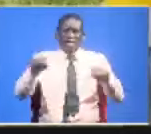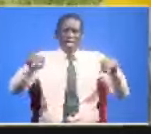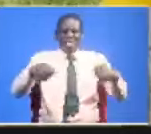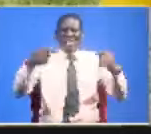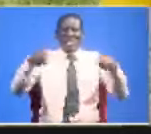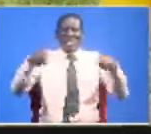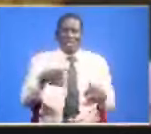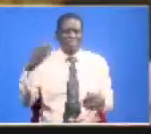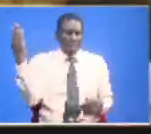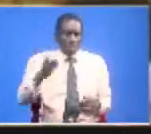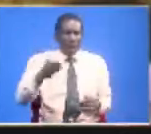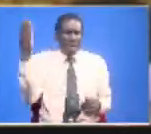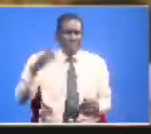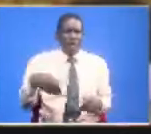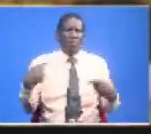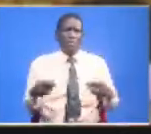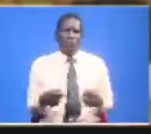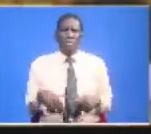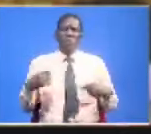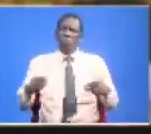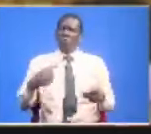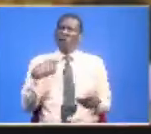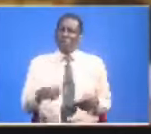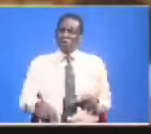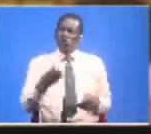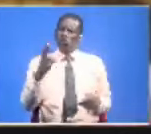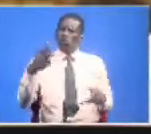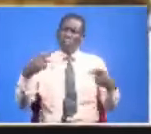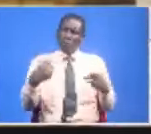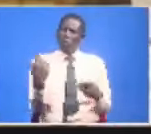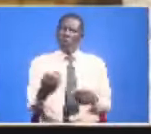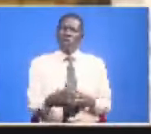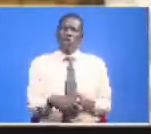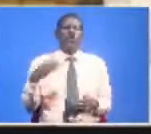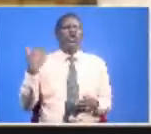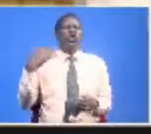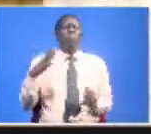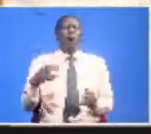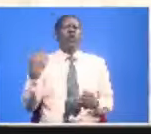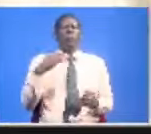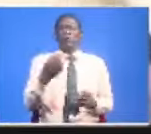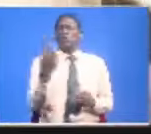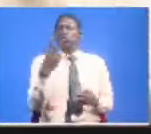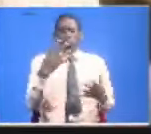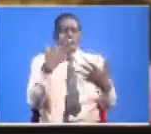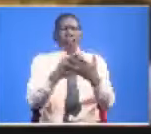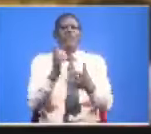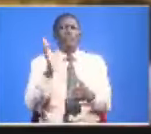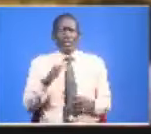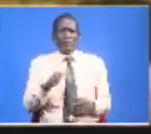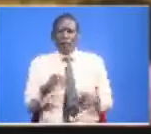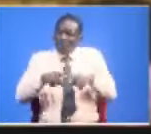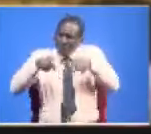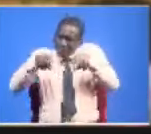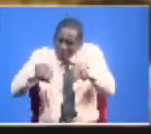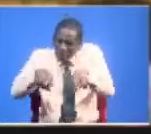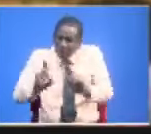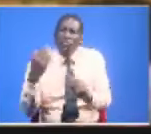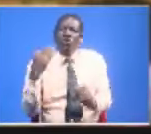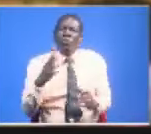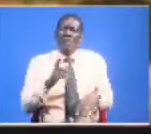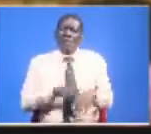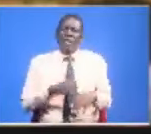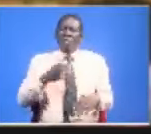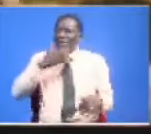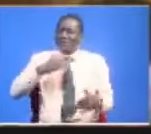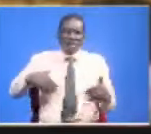kushambuliwa kwa kukatakatwa. Watu walikuwa wakisema tuni watu tu wawili, wezi wawili tumeshika, kumbe walikuwa hao wezi. Vile mtoto wangu